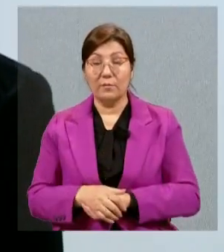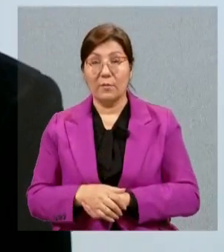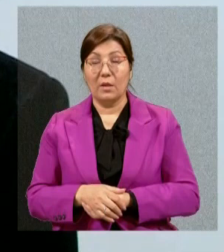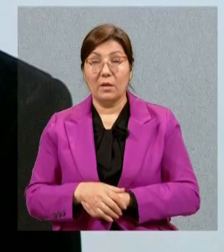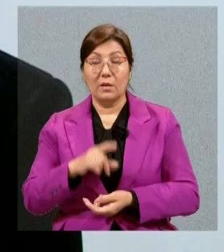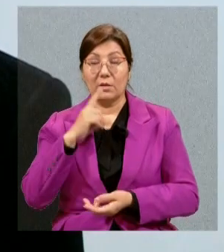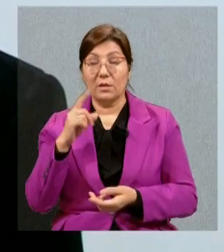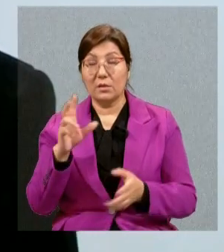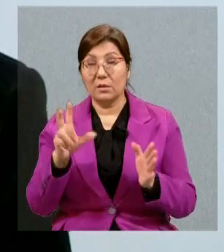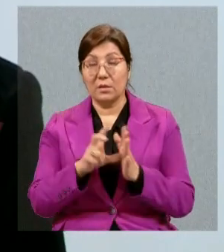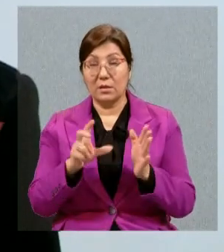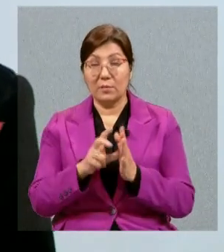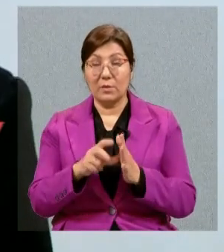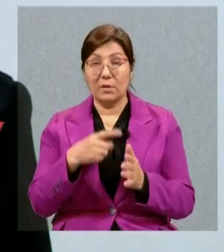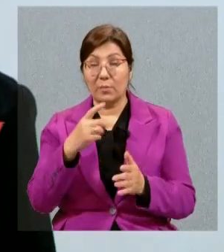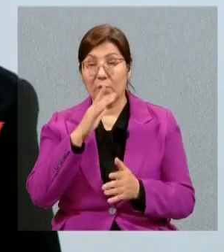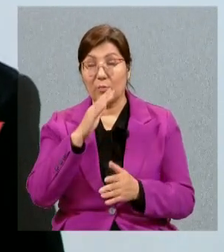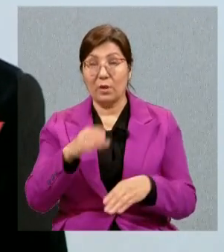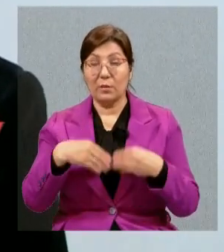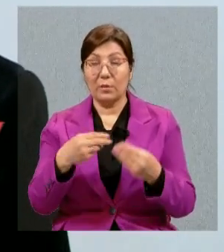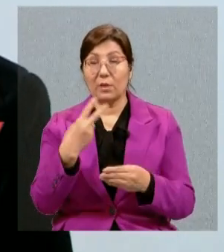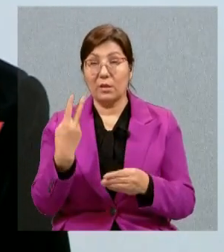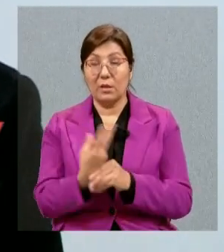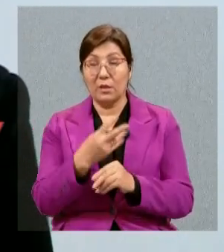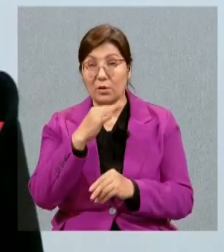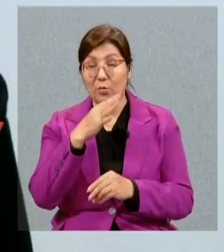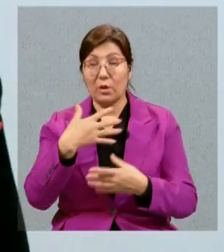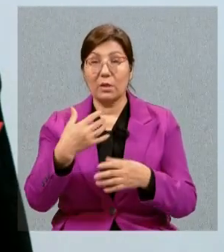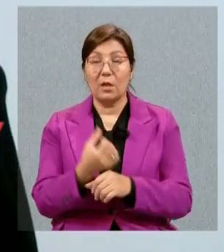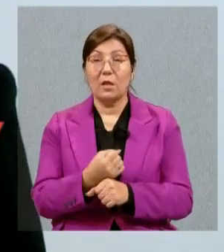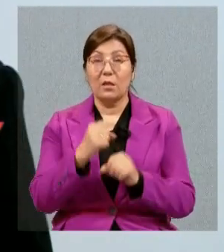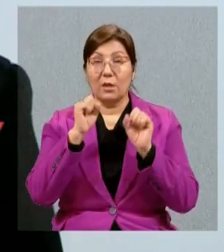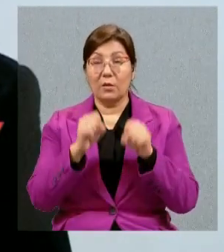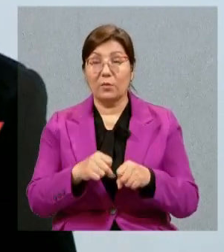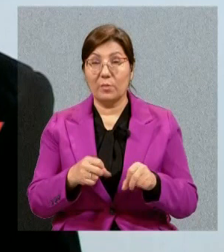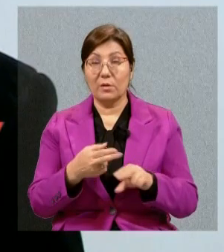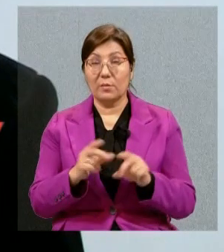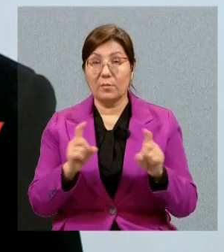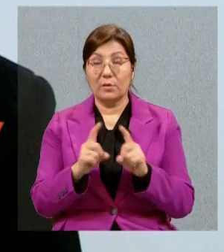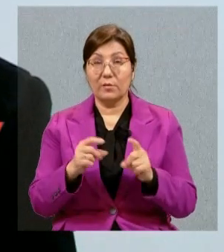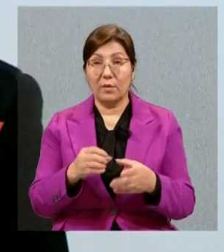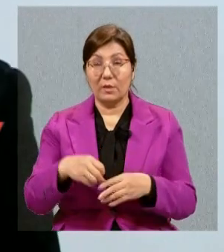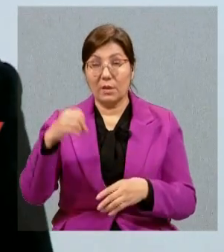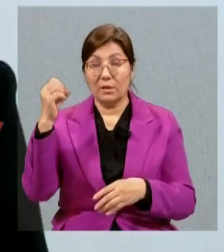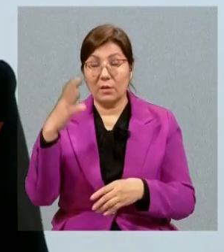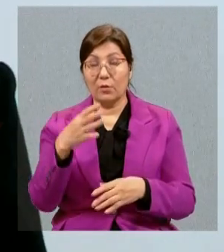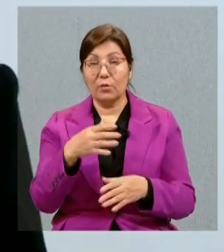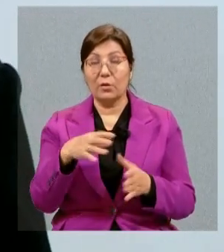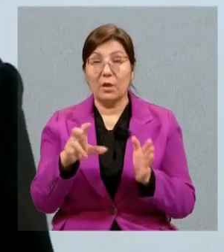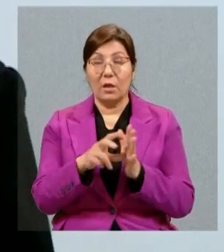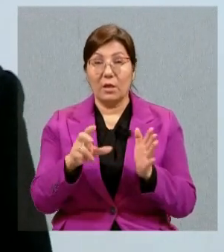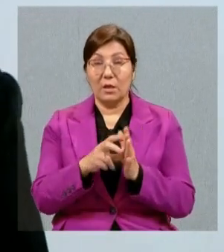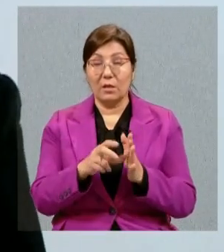бұл бір уақытта беріліп, екінші уақытта азаюы мүмкін. Ол себебі күн энергиясы мен желін, яғни